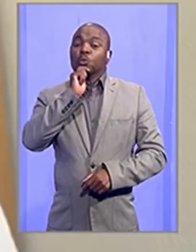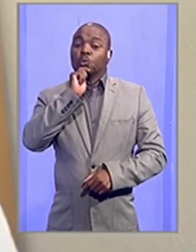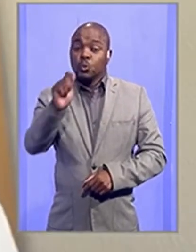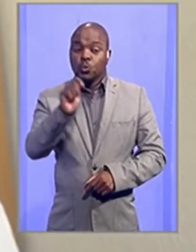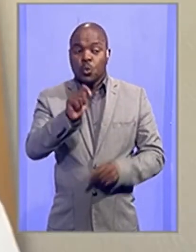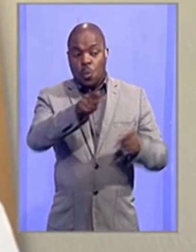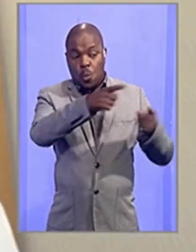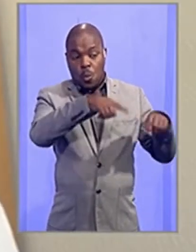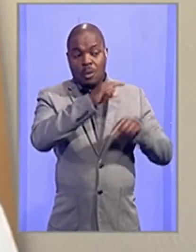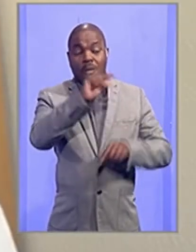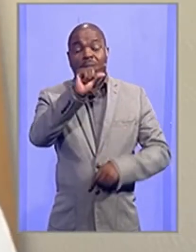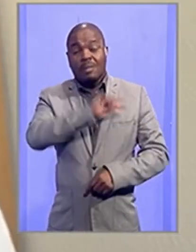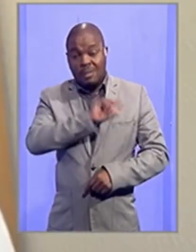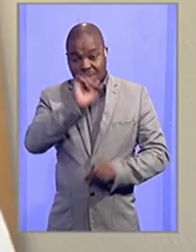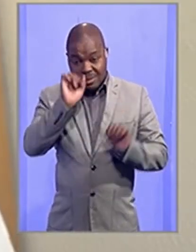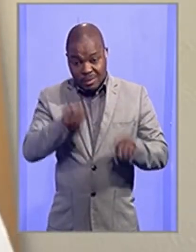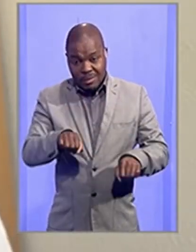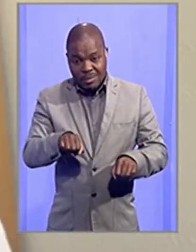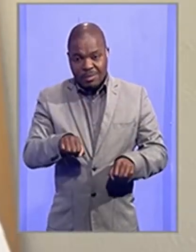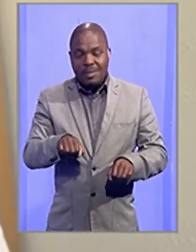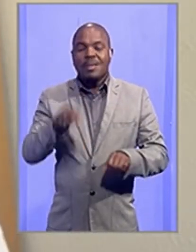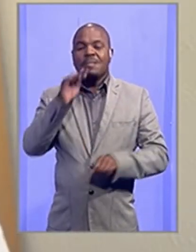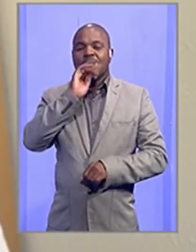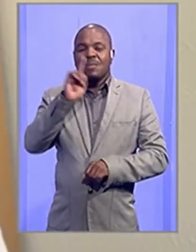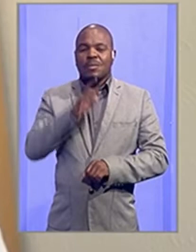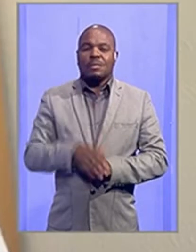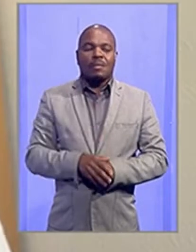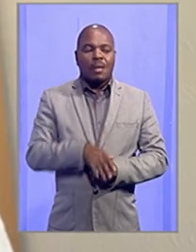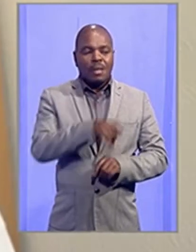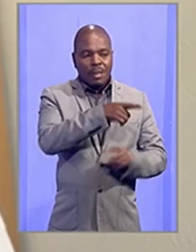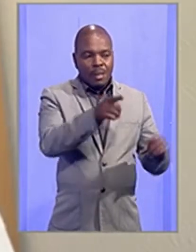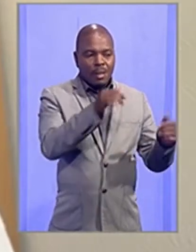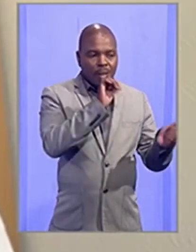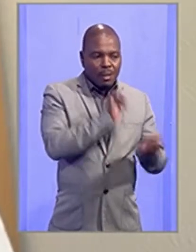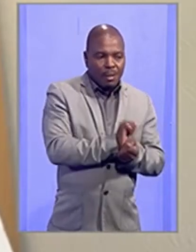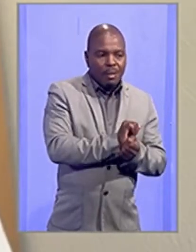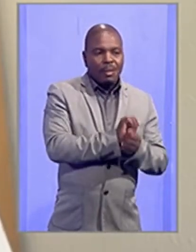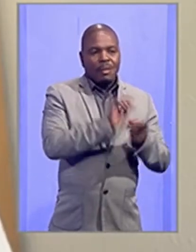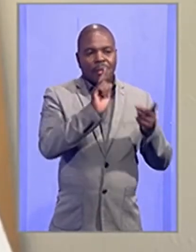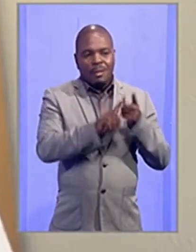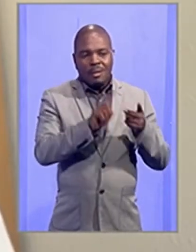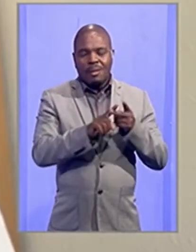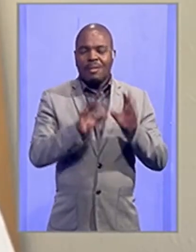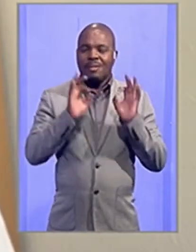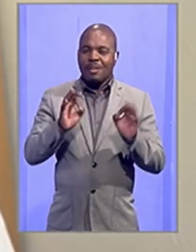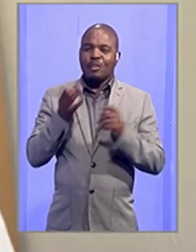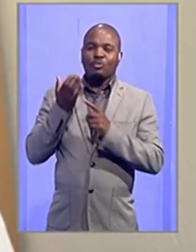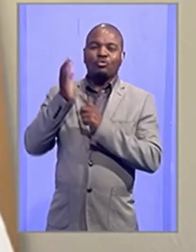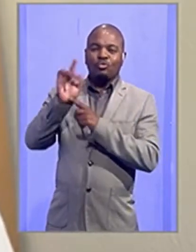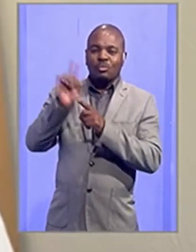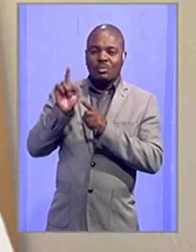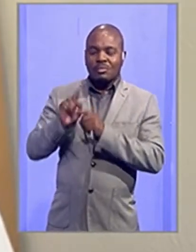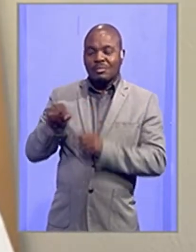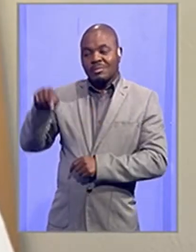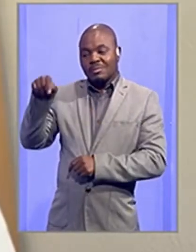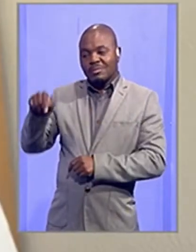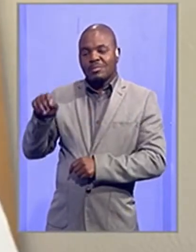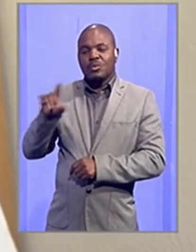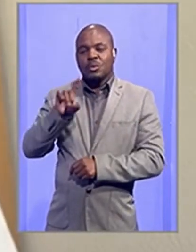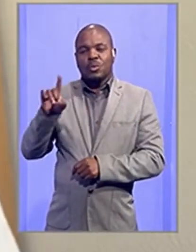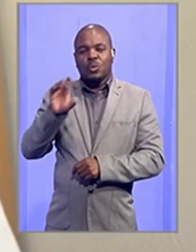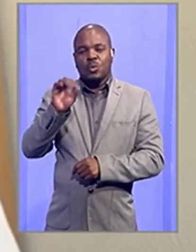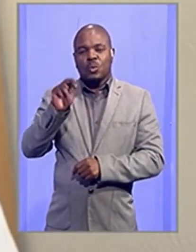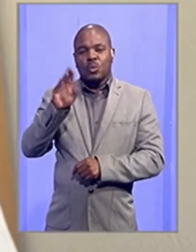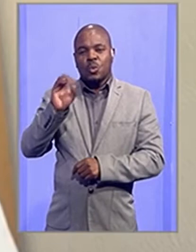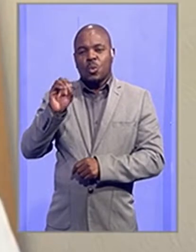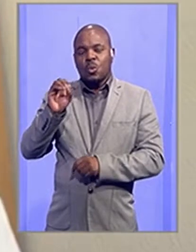This process that is now taking place, their arrests, is a vindication of the State